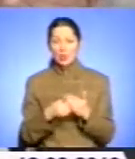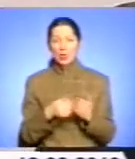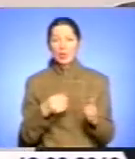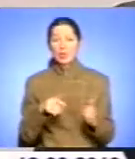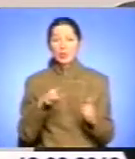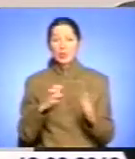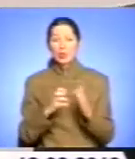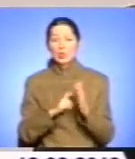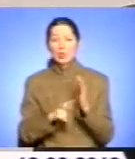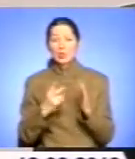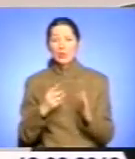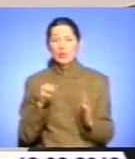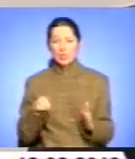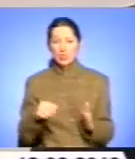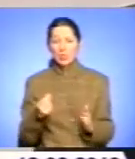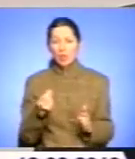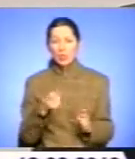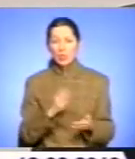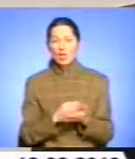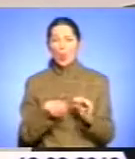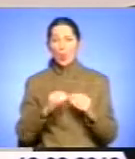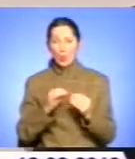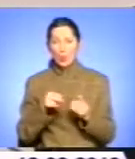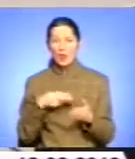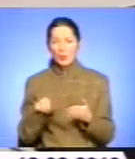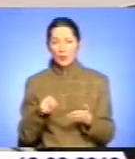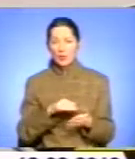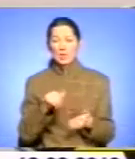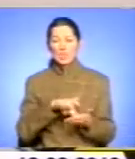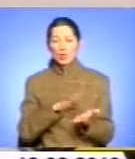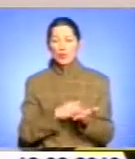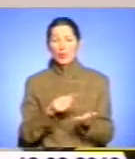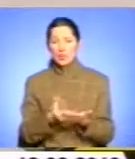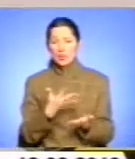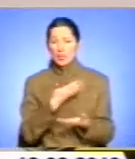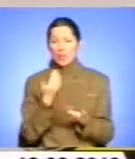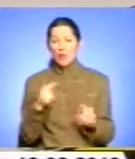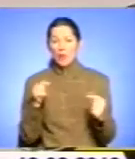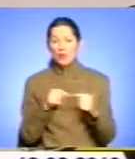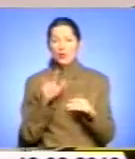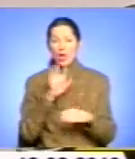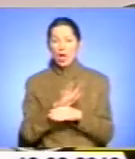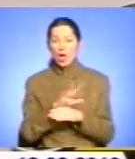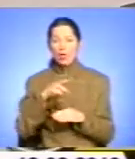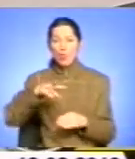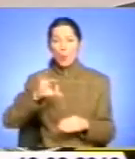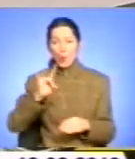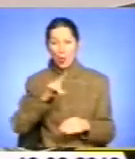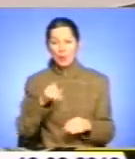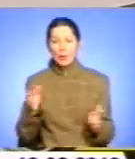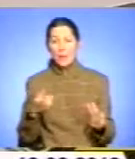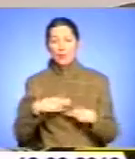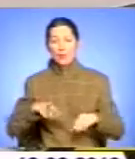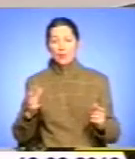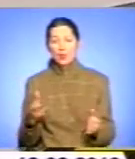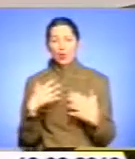гривень. Є проблема з закупівлею, тому що не зареєстровані ціни і немає відповідного наказу МОЗу, але Міністерство охорони